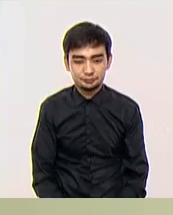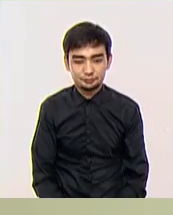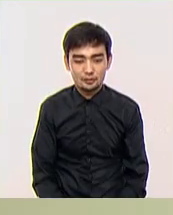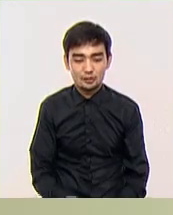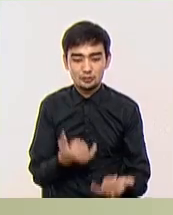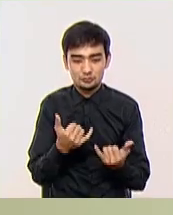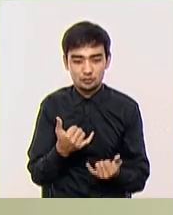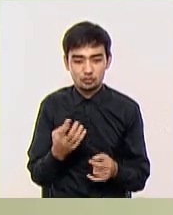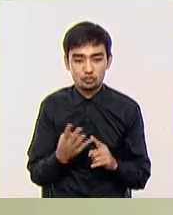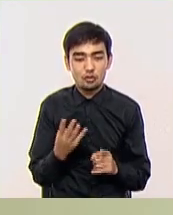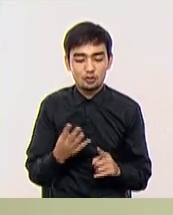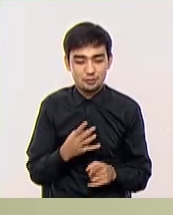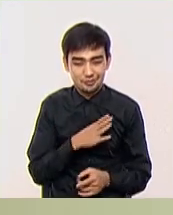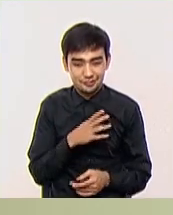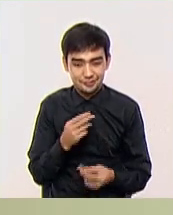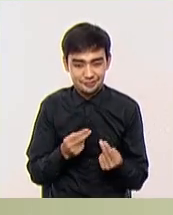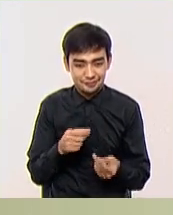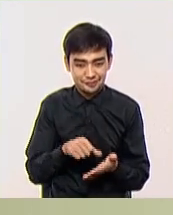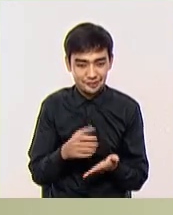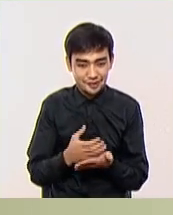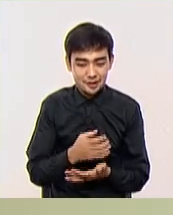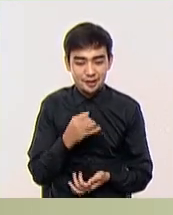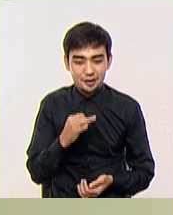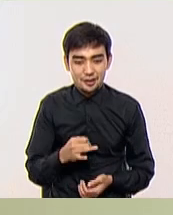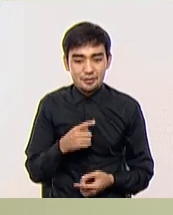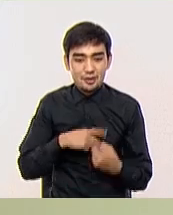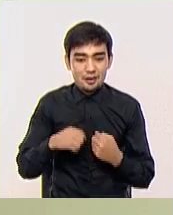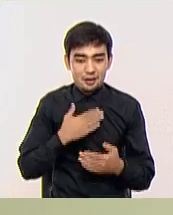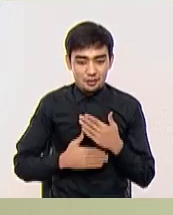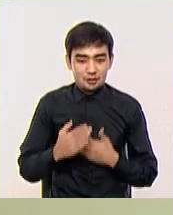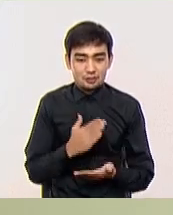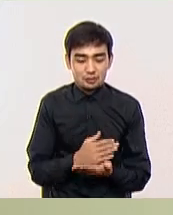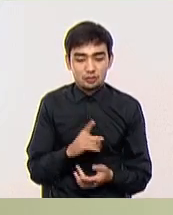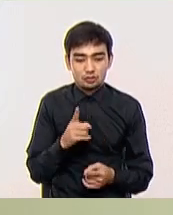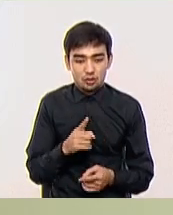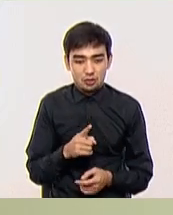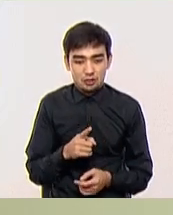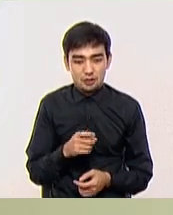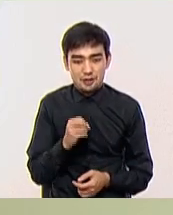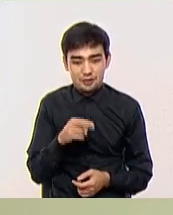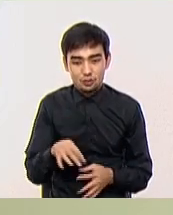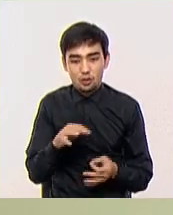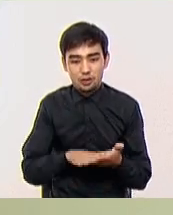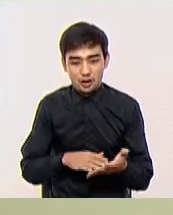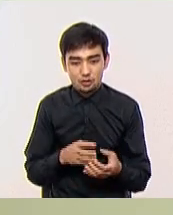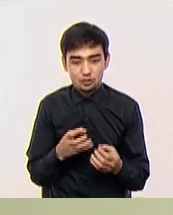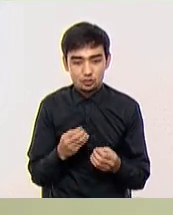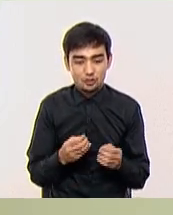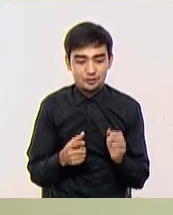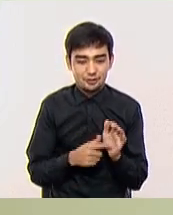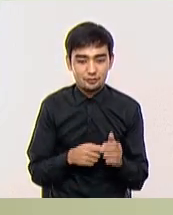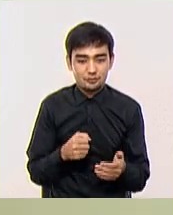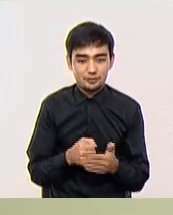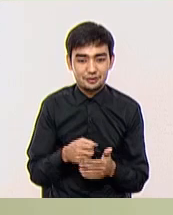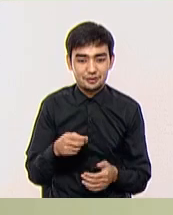Сегодня проведен 4-й розыгрыш, и мы рады, что данная акция продолжится еще до 31